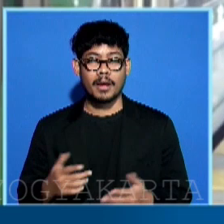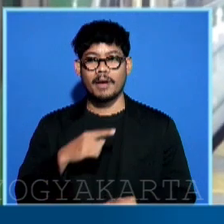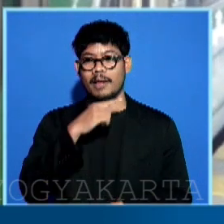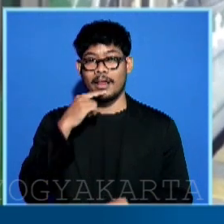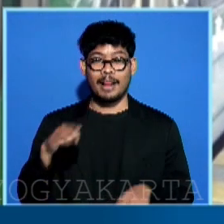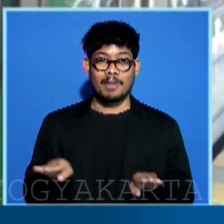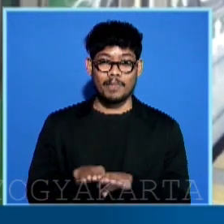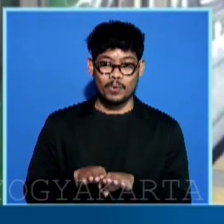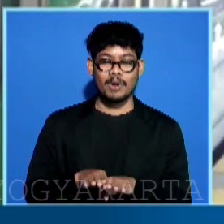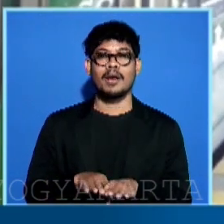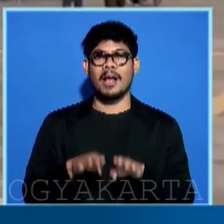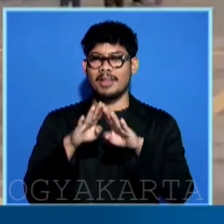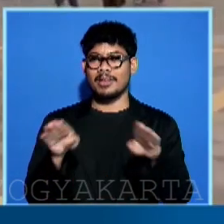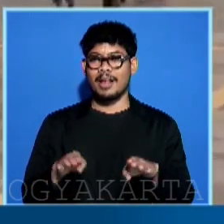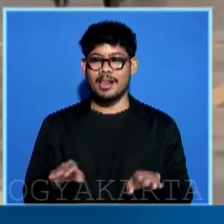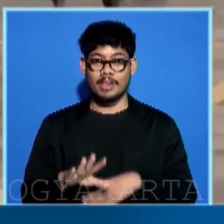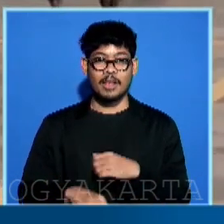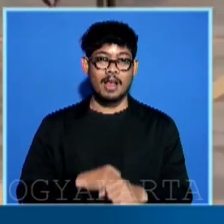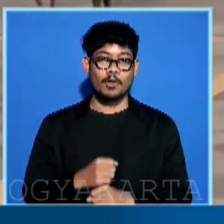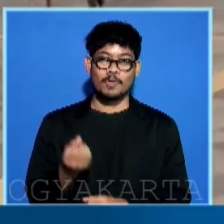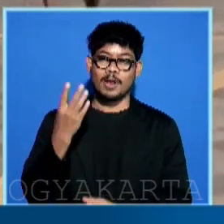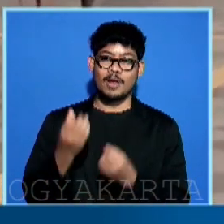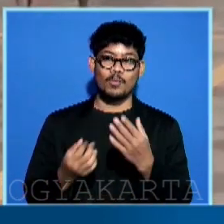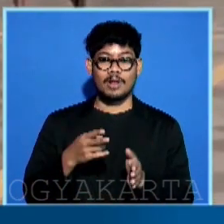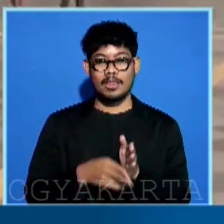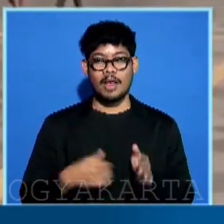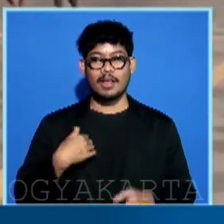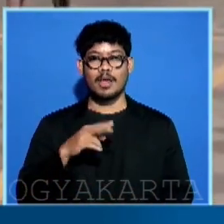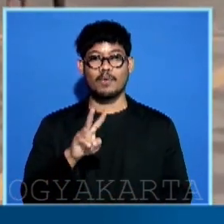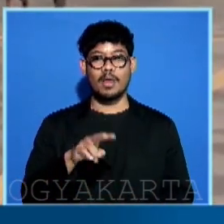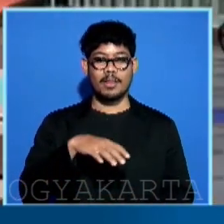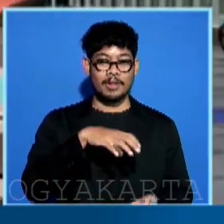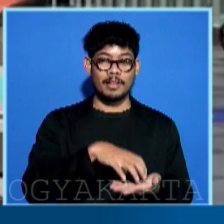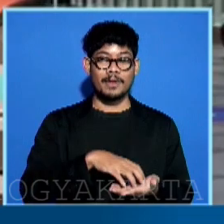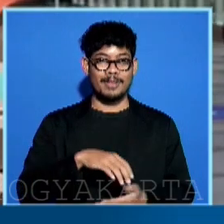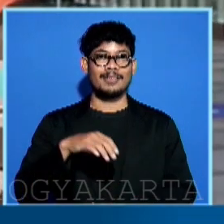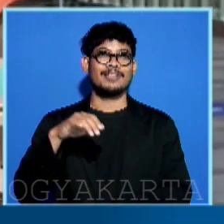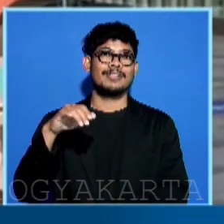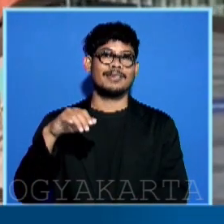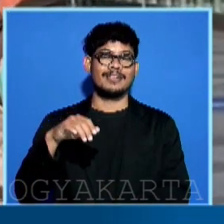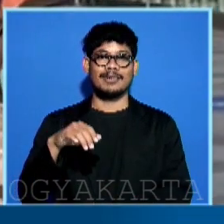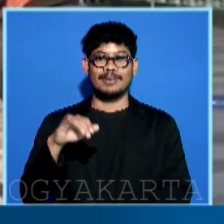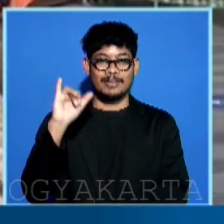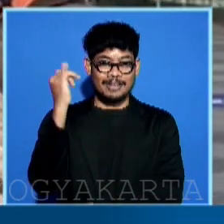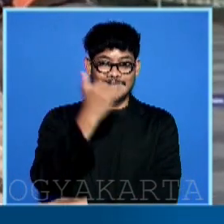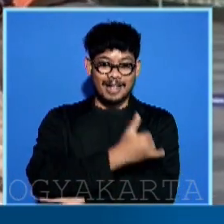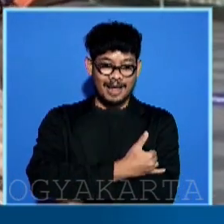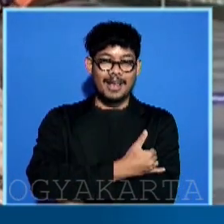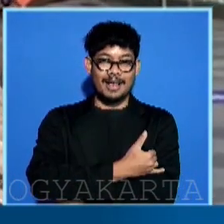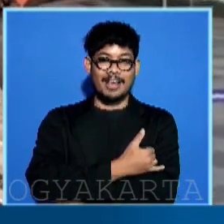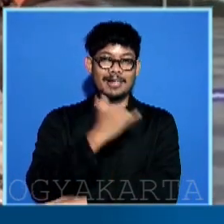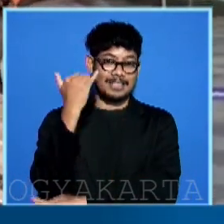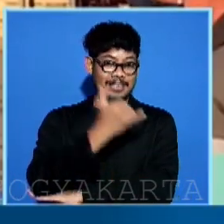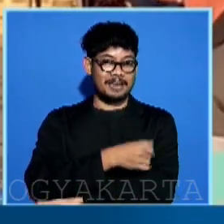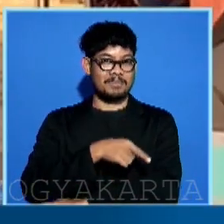mengoperasikan perjalanan kereta api bandara di dua bandara yaitu Bandara International yogia arta di Kulon Progo Daerah Istimewa Yogyakarta dan